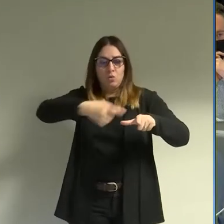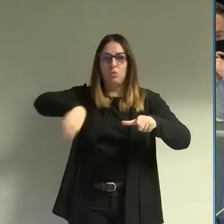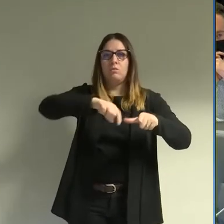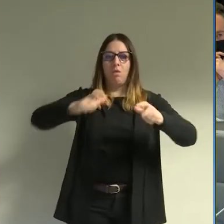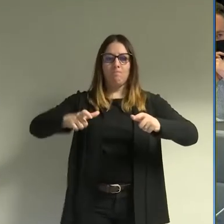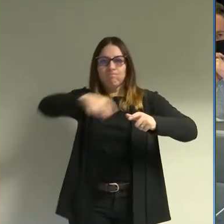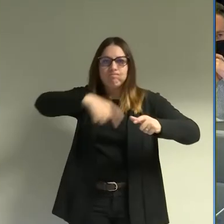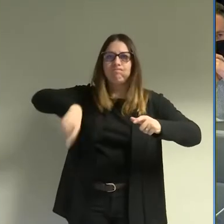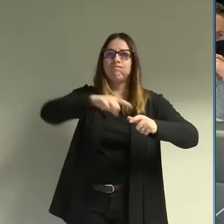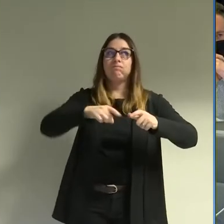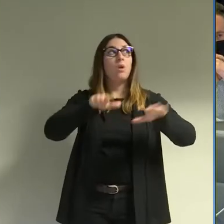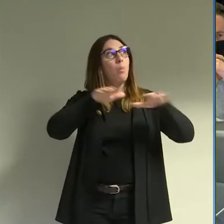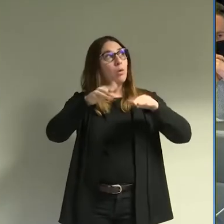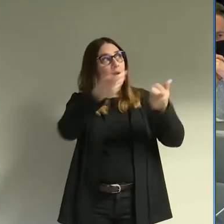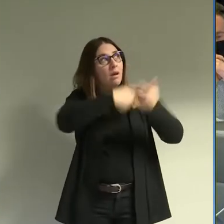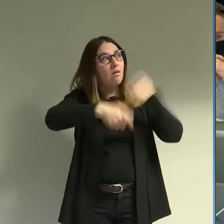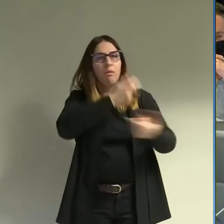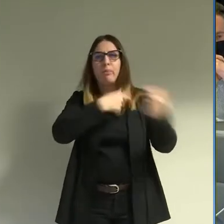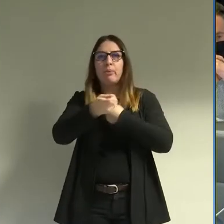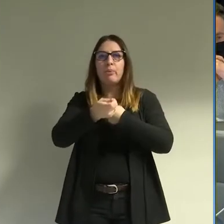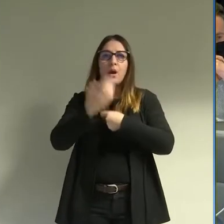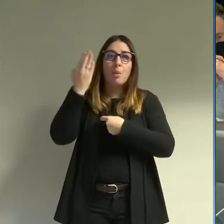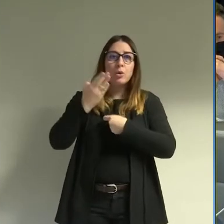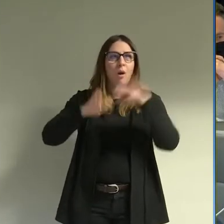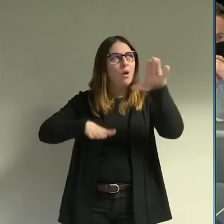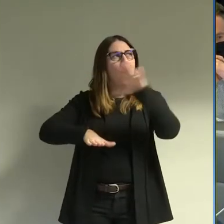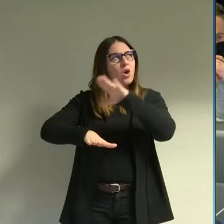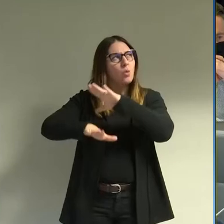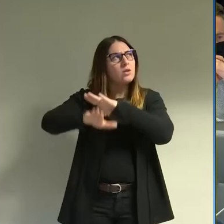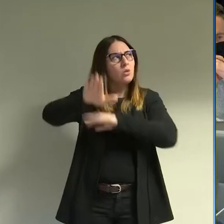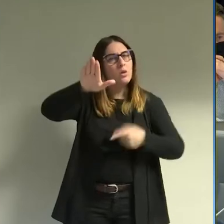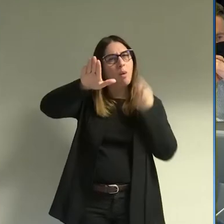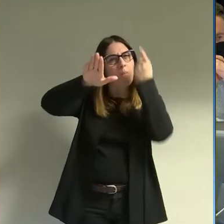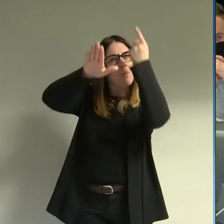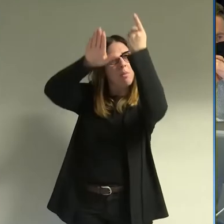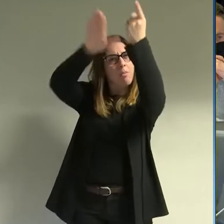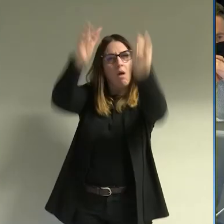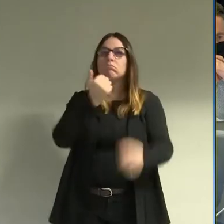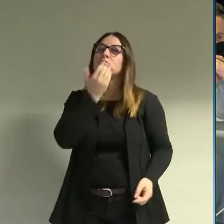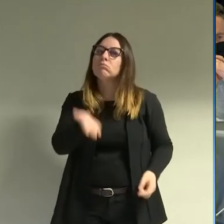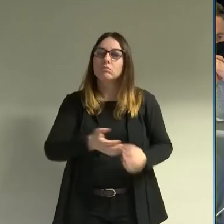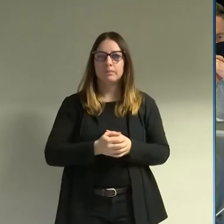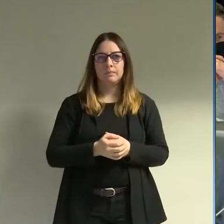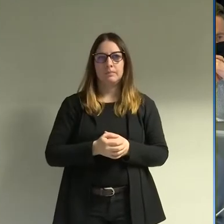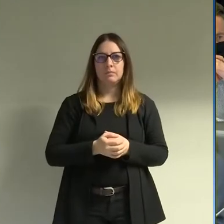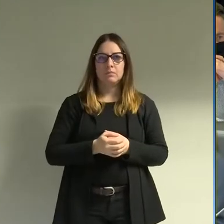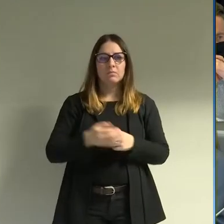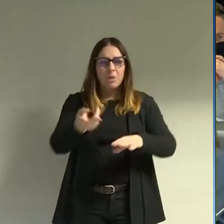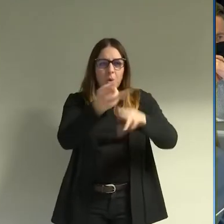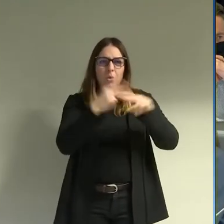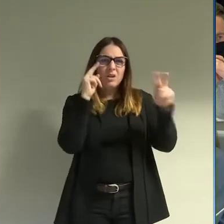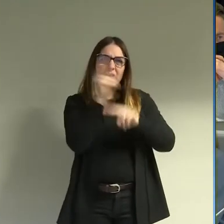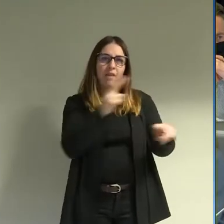actuel n'est plus adapté et que rechercher une croissance infinie n'est pas viable de fait il ne s'agit pas d'un outil mais d'un